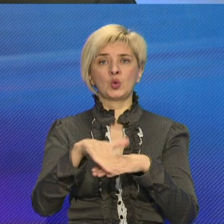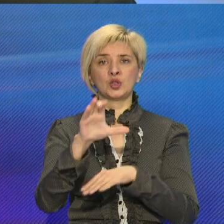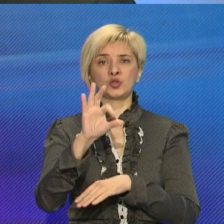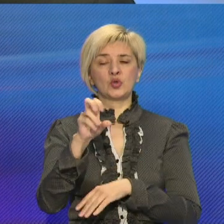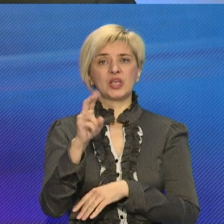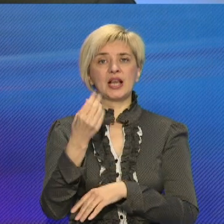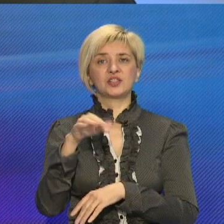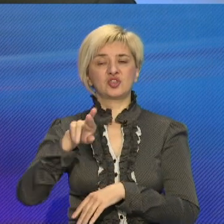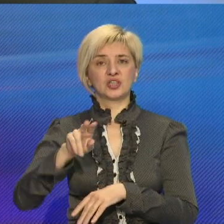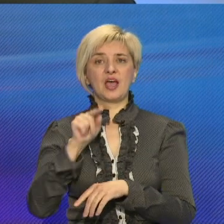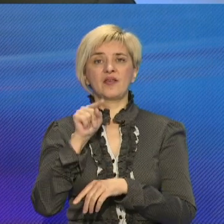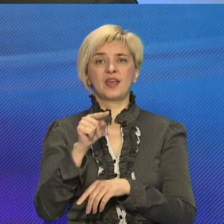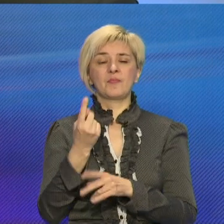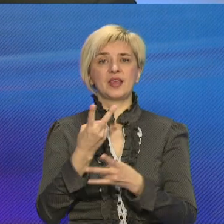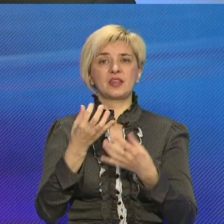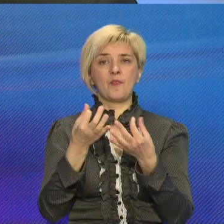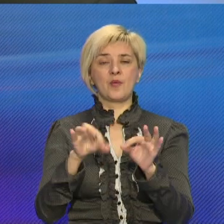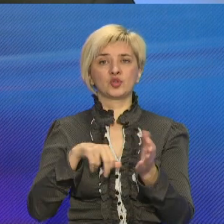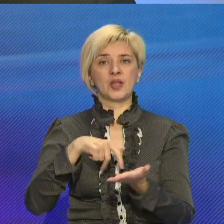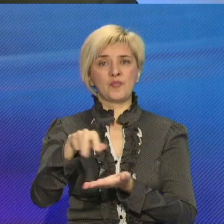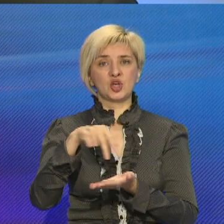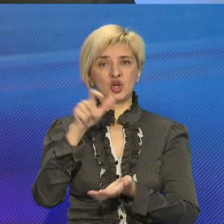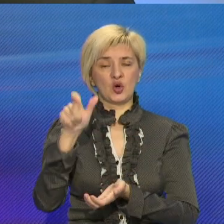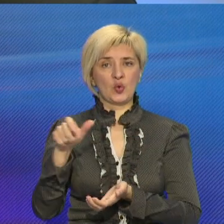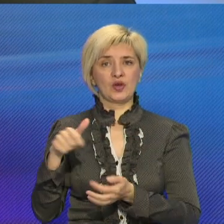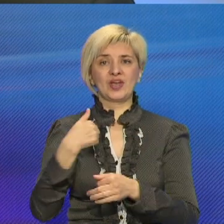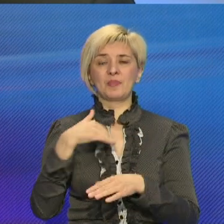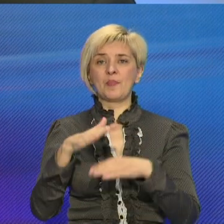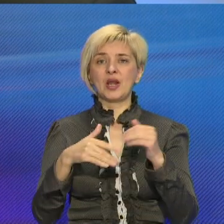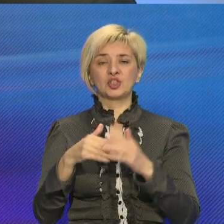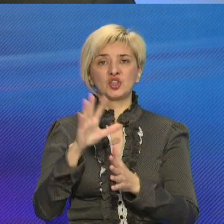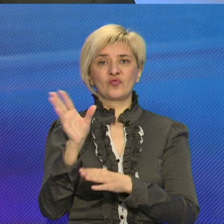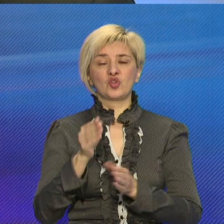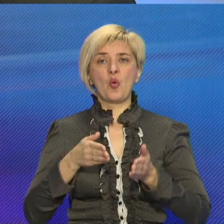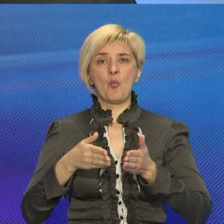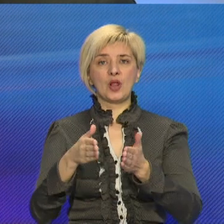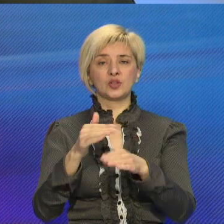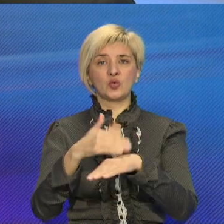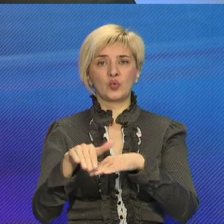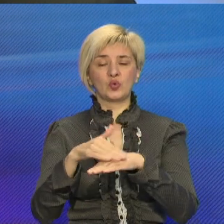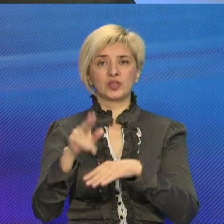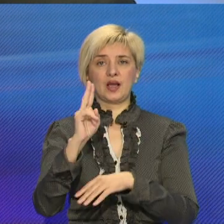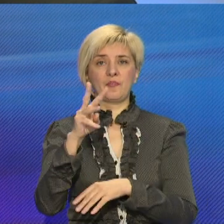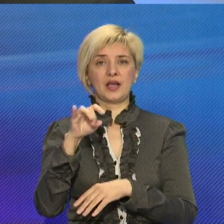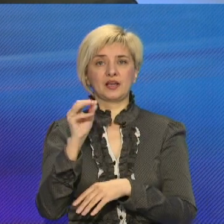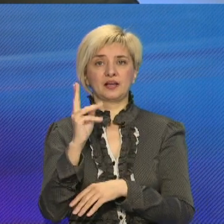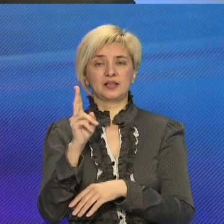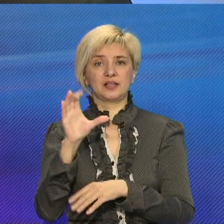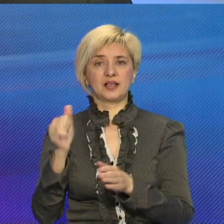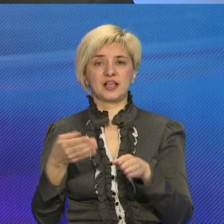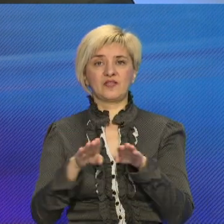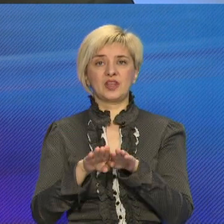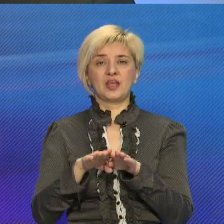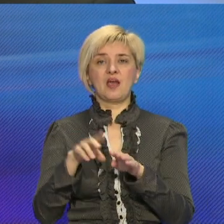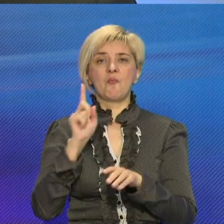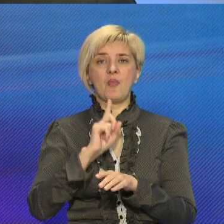надо пропускать пешеходов, и мы практически всю полосу улицы Карла Маркса закрываем, пока пешеходы